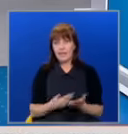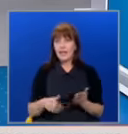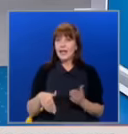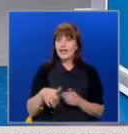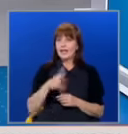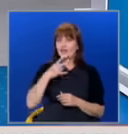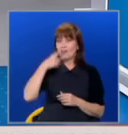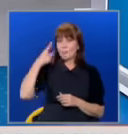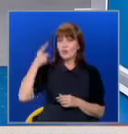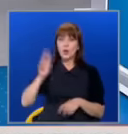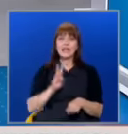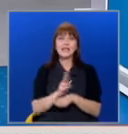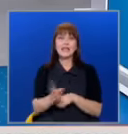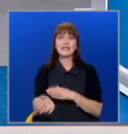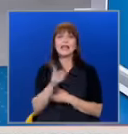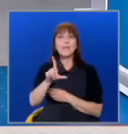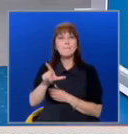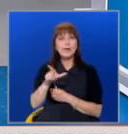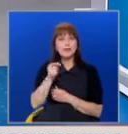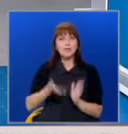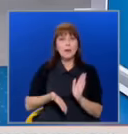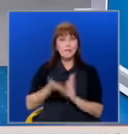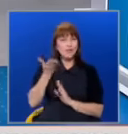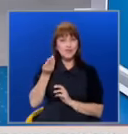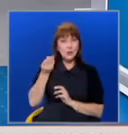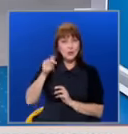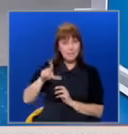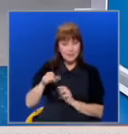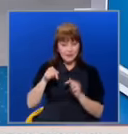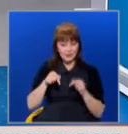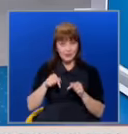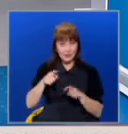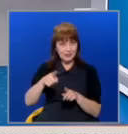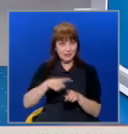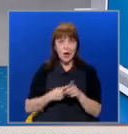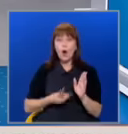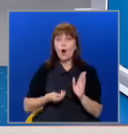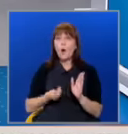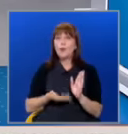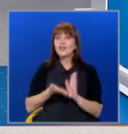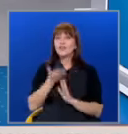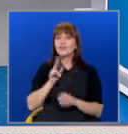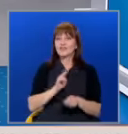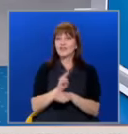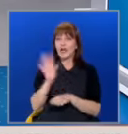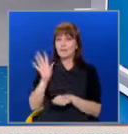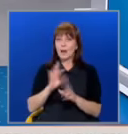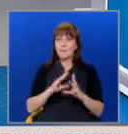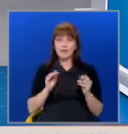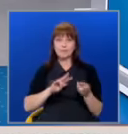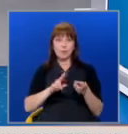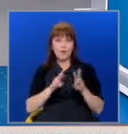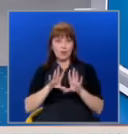Над 2 милиона и 13 хиляди пенсионери с по-високи пенсии от този месец. Увеличението е с 12 на 100. Без промяна